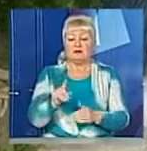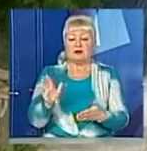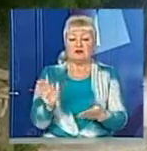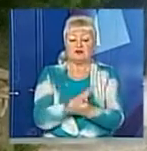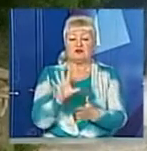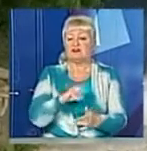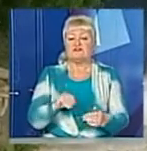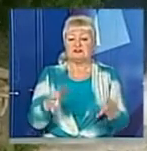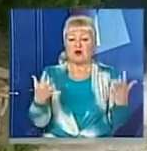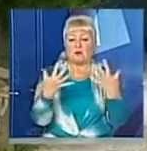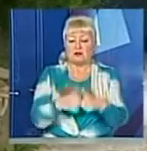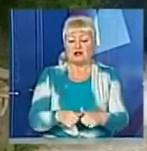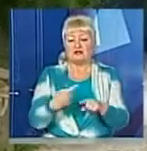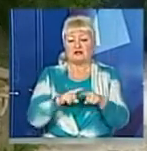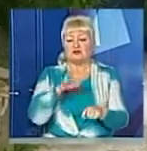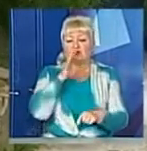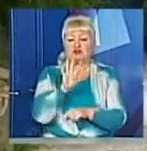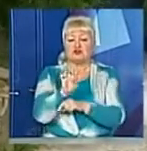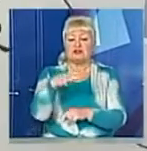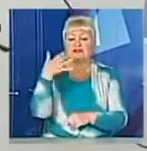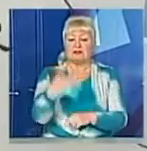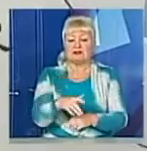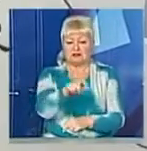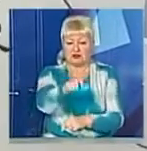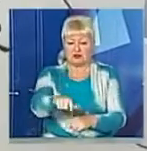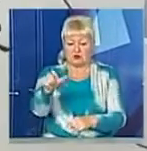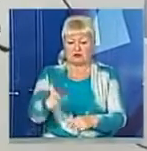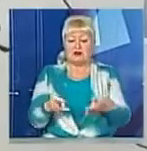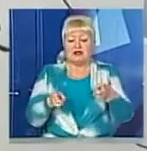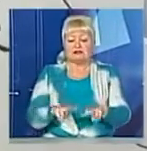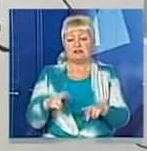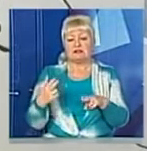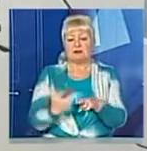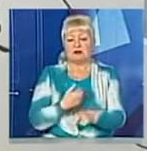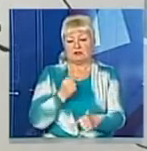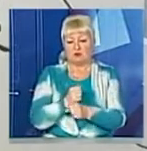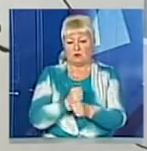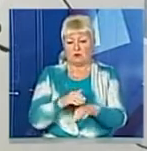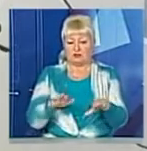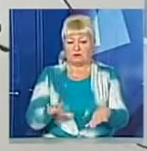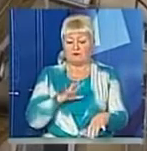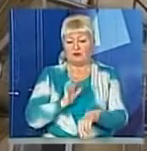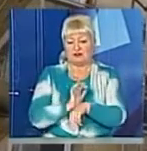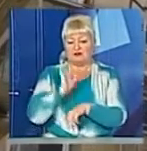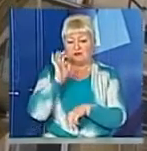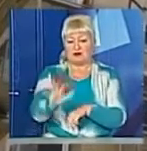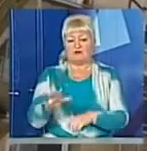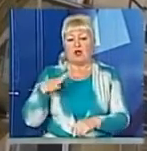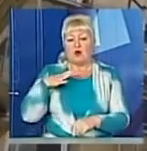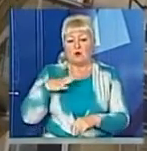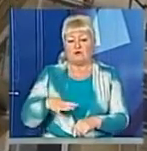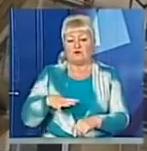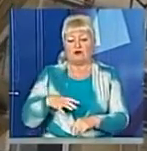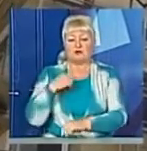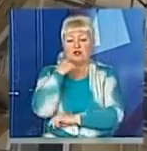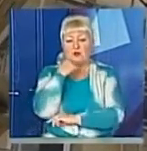все обладнання, і з того часу майже 450 осіб залишилися без робочих місць та були відправлені у вимушений простій